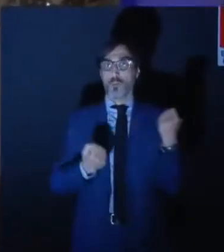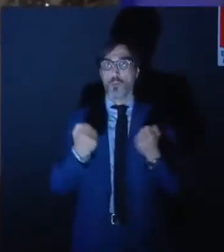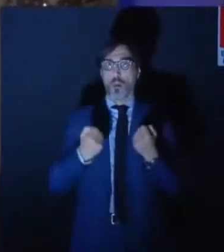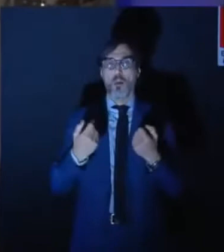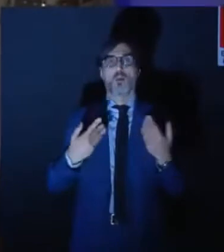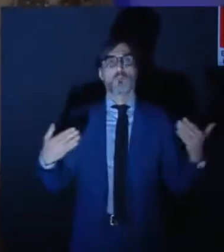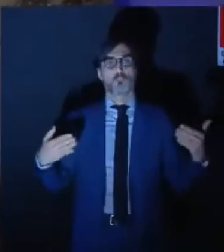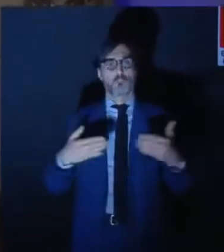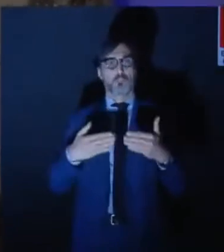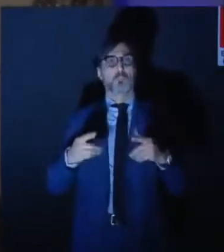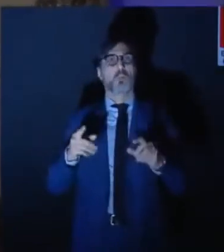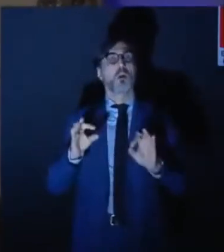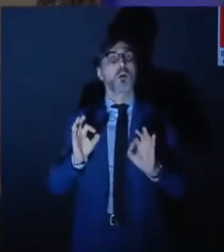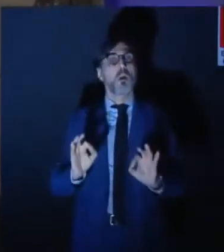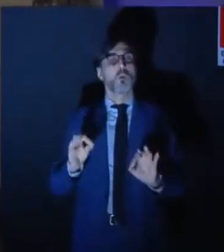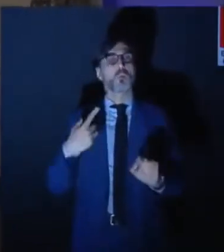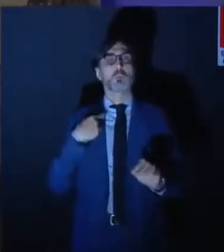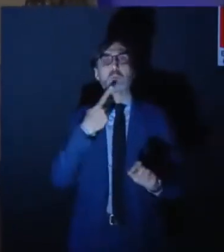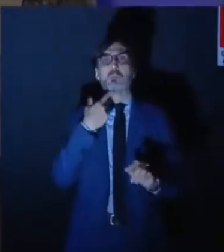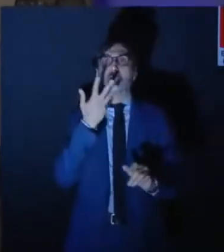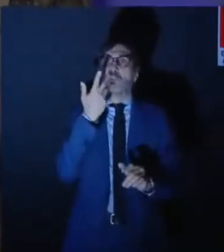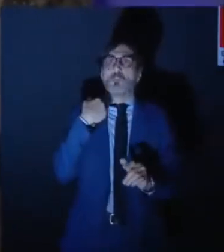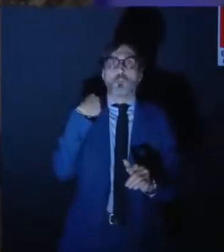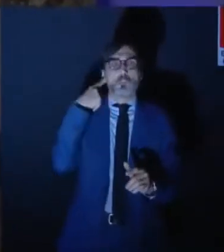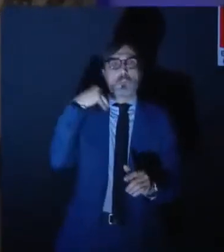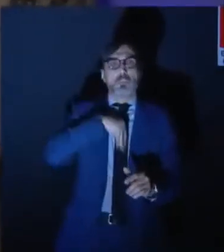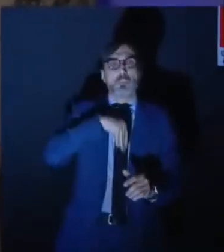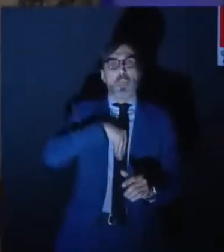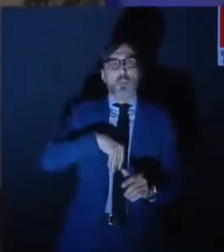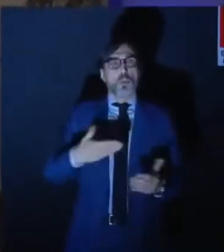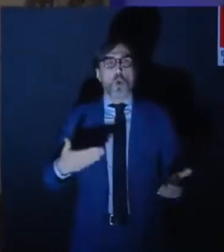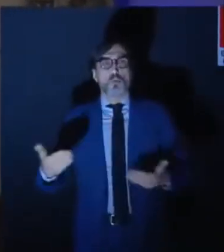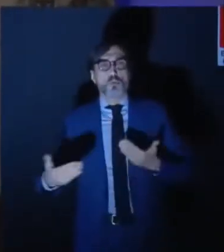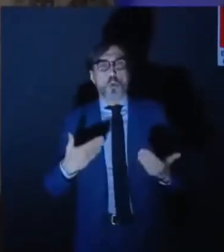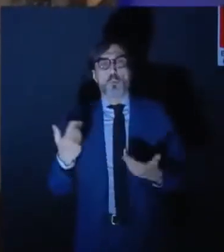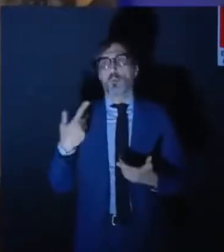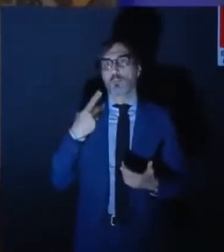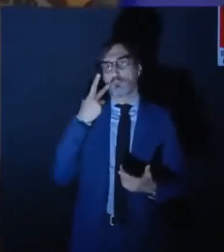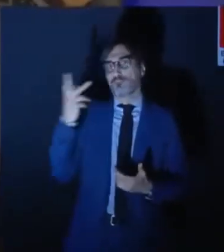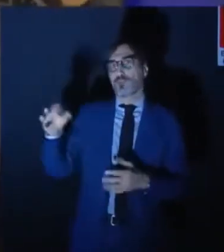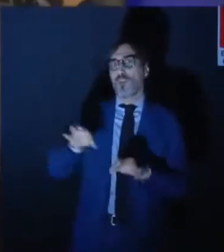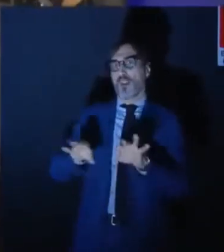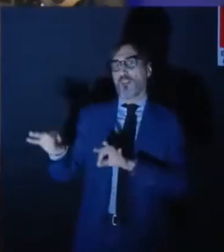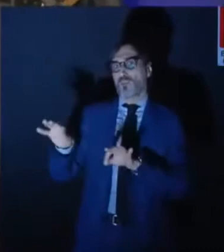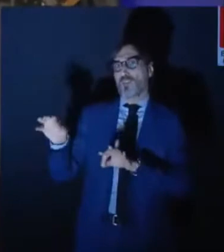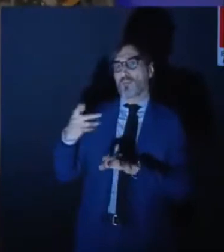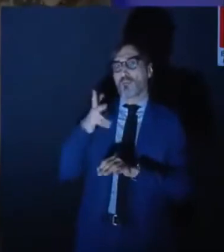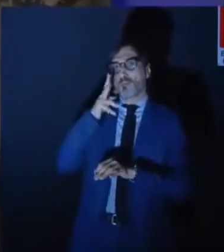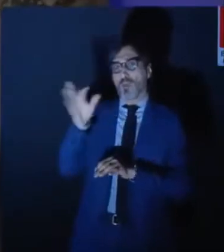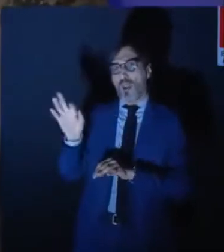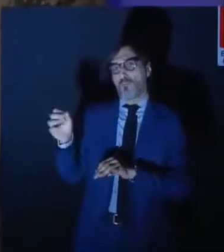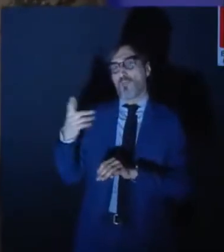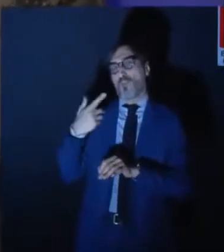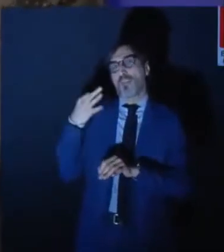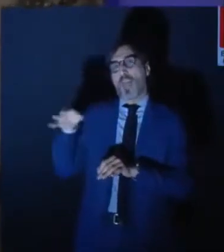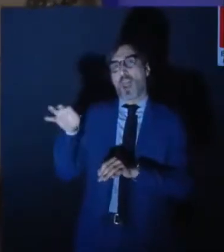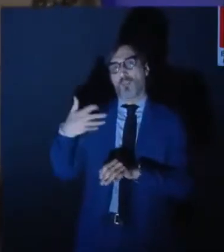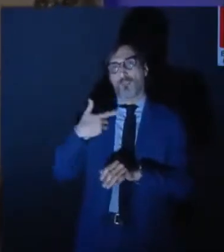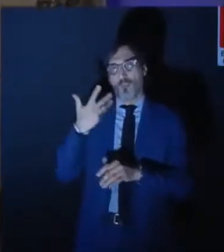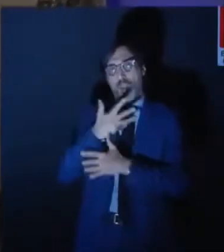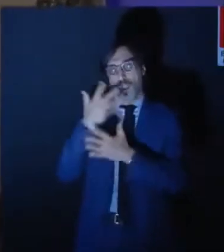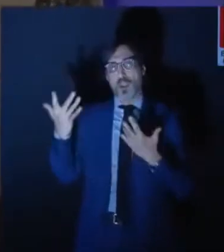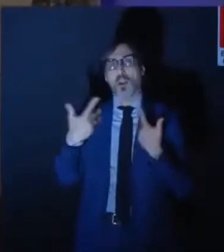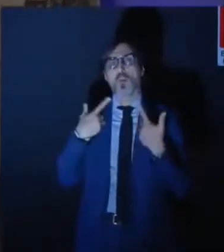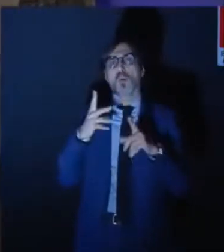il desiderio che noi abbiamo sentito da subito al di là del talento che insomma era evidente del regista era quello di